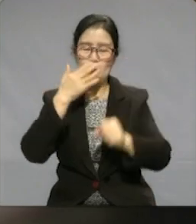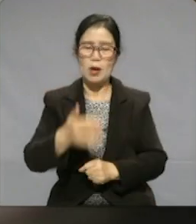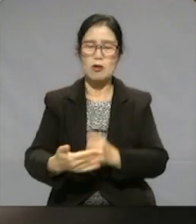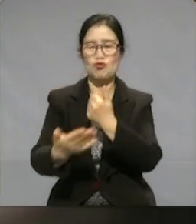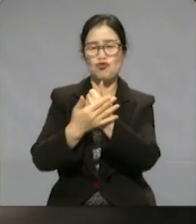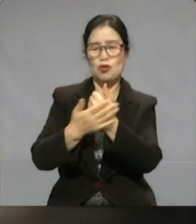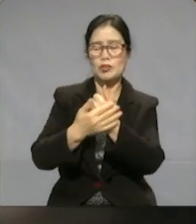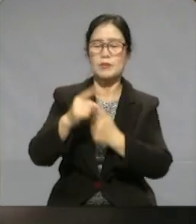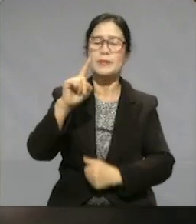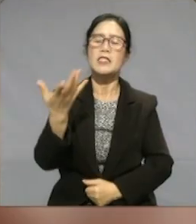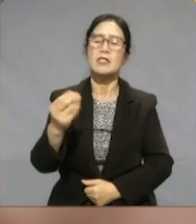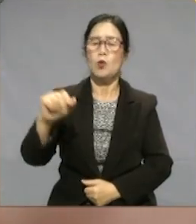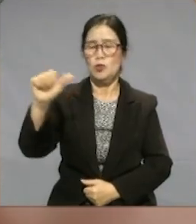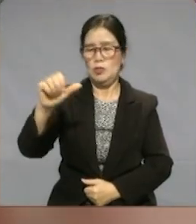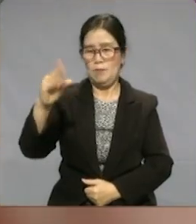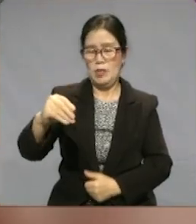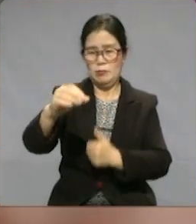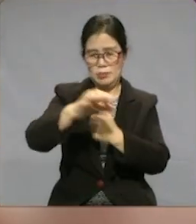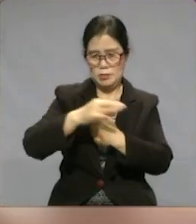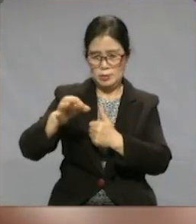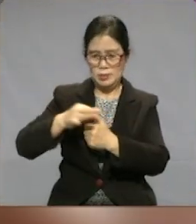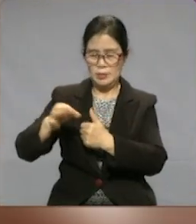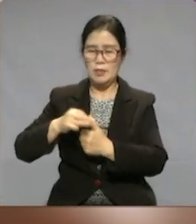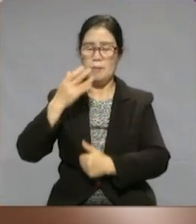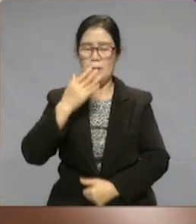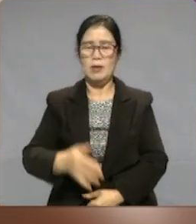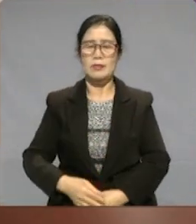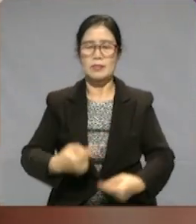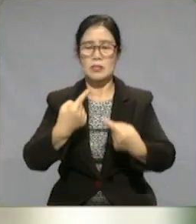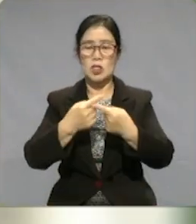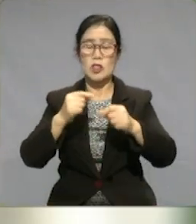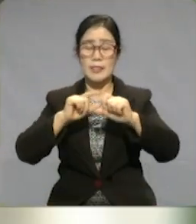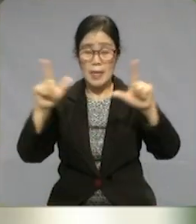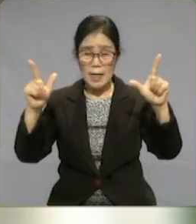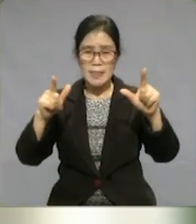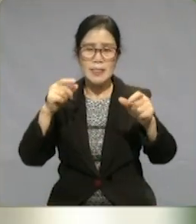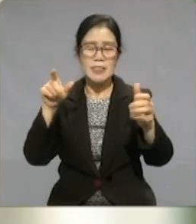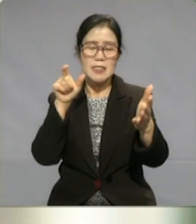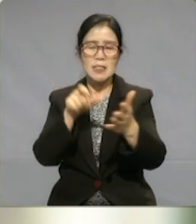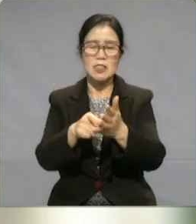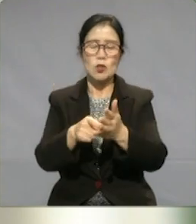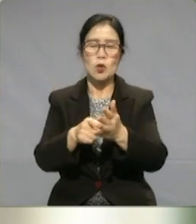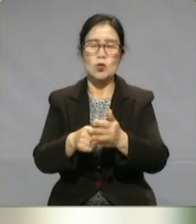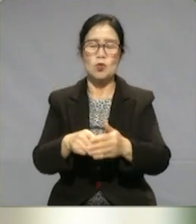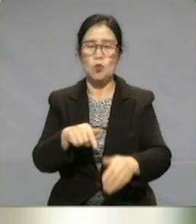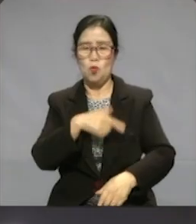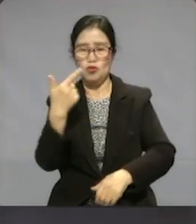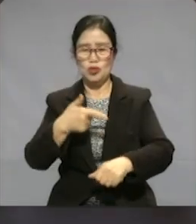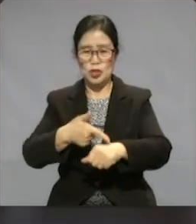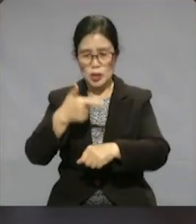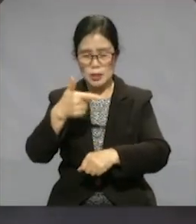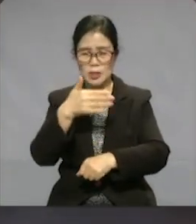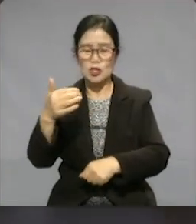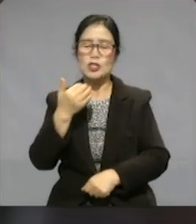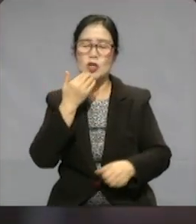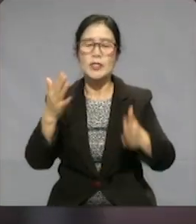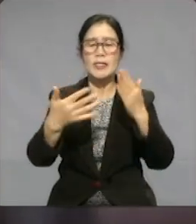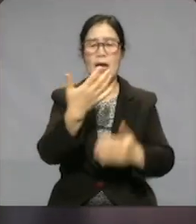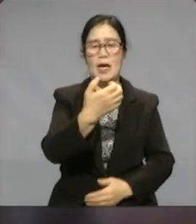1억 5천만 원까지 모을 수 있습니다. 첫날 등록한 예비 후보자는 오후 6시 기준 경기